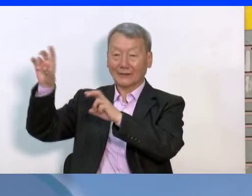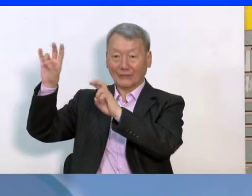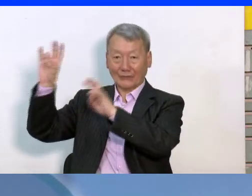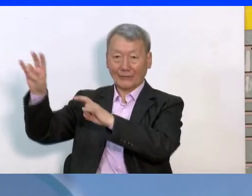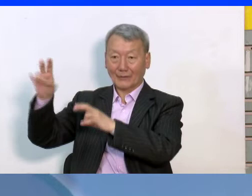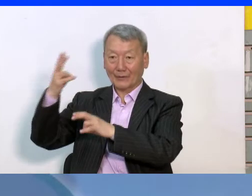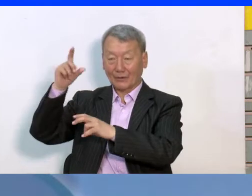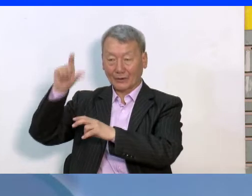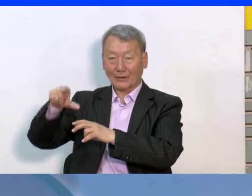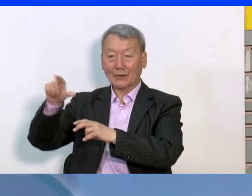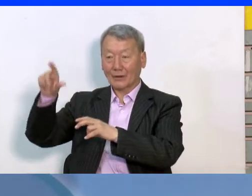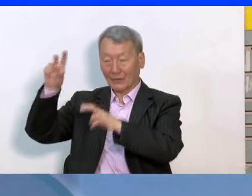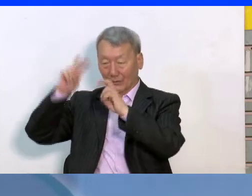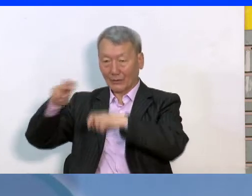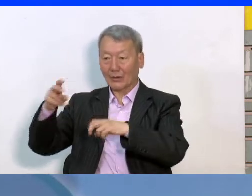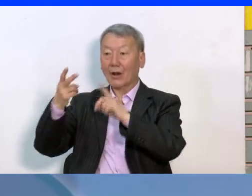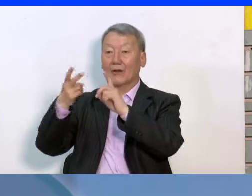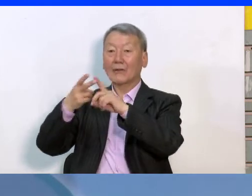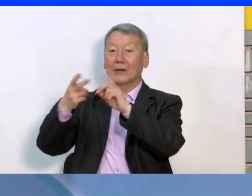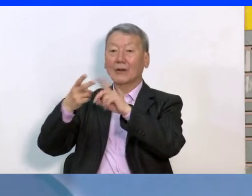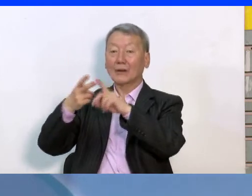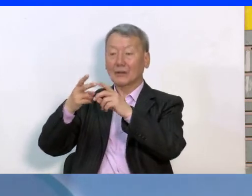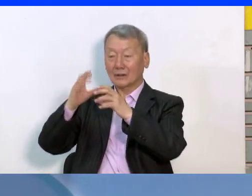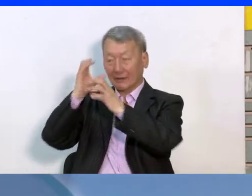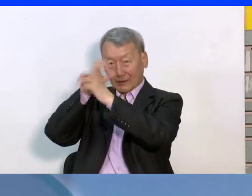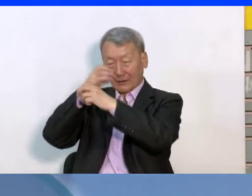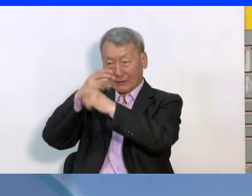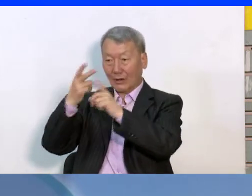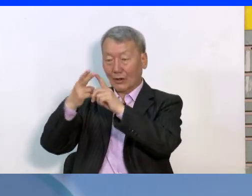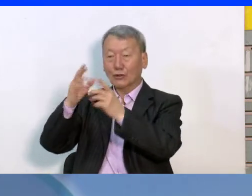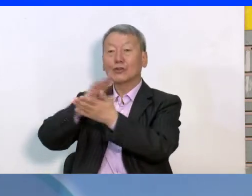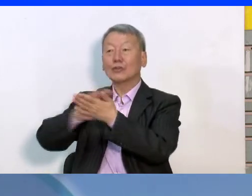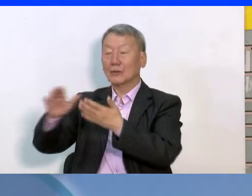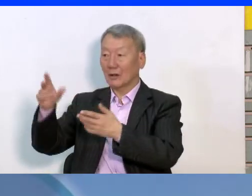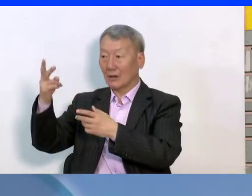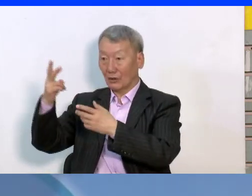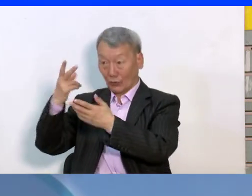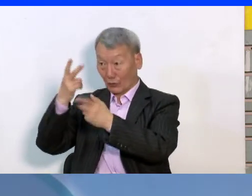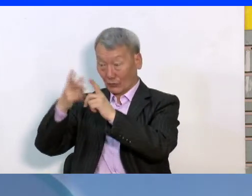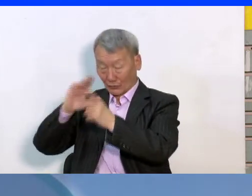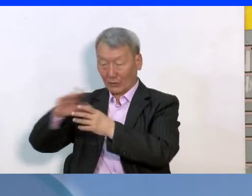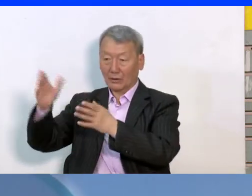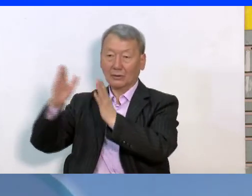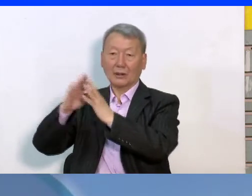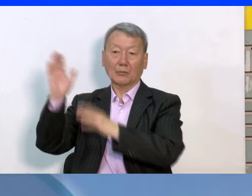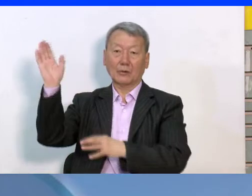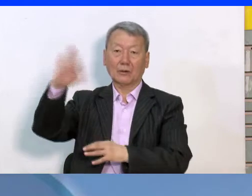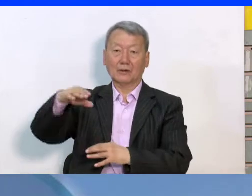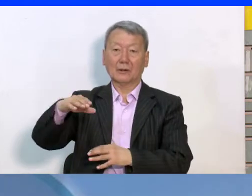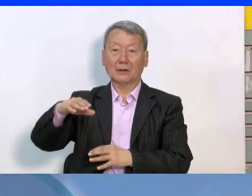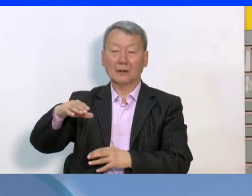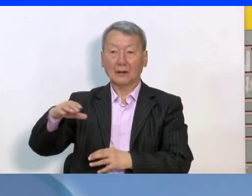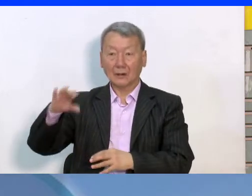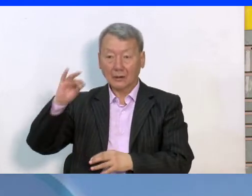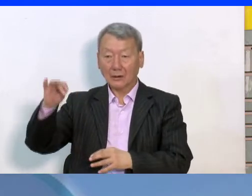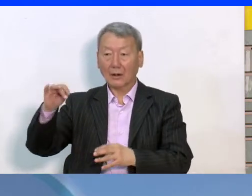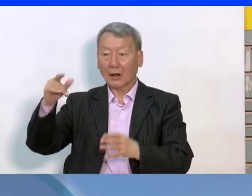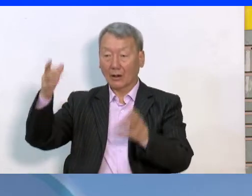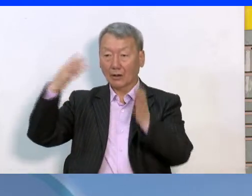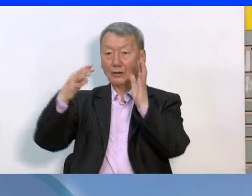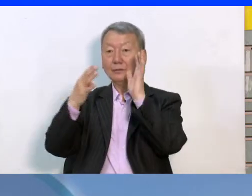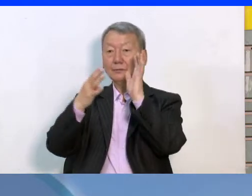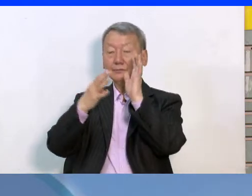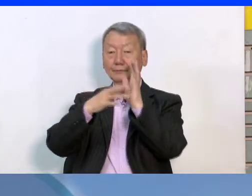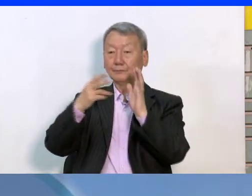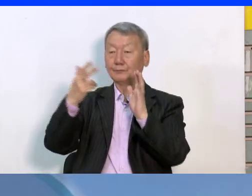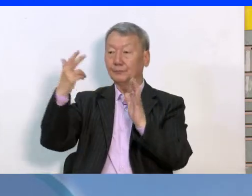mönöttörünün ötüp, ikinci yolu gayra tapşırganda taza çıkan anı üyünü jibergen biz. Ошондон 9 адам болуп атат,